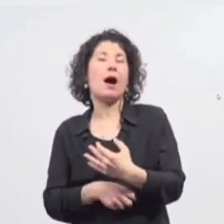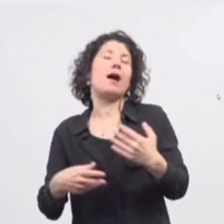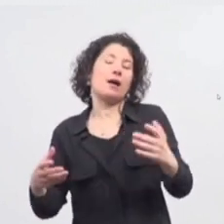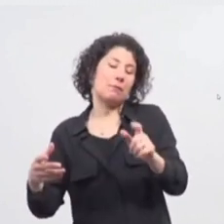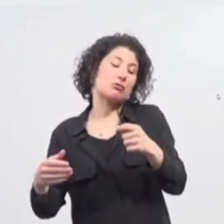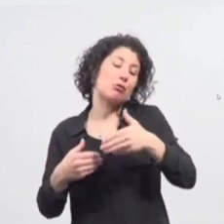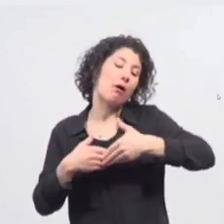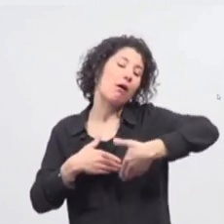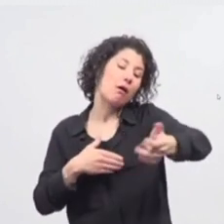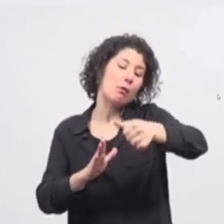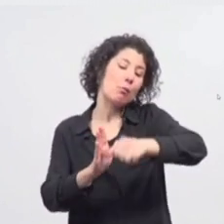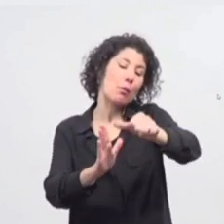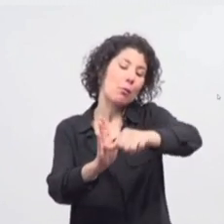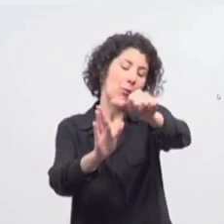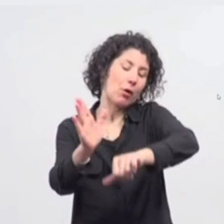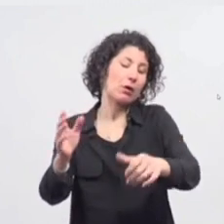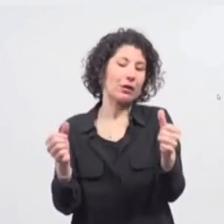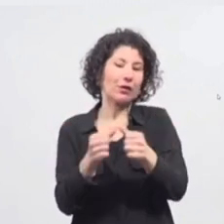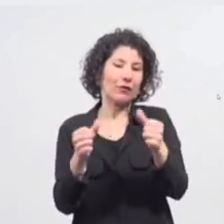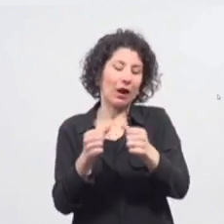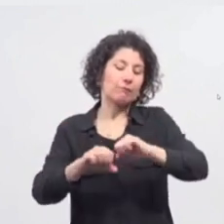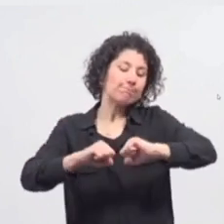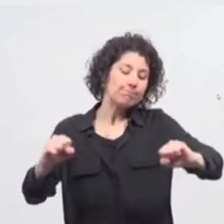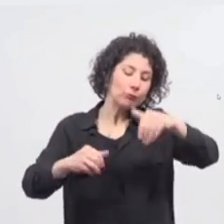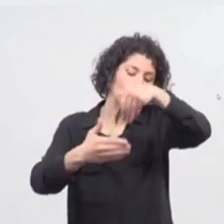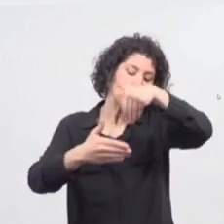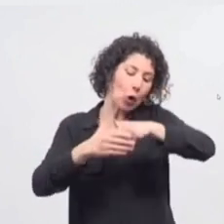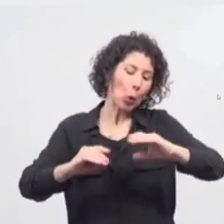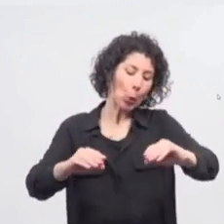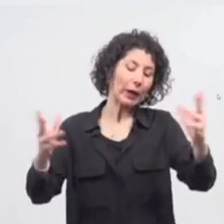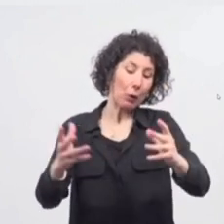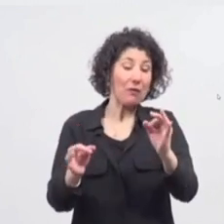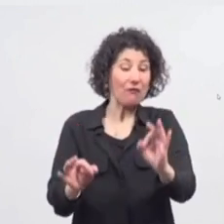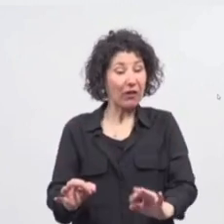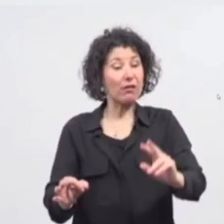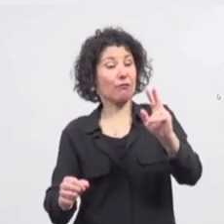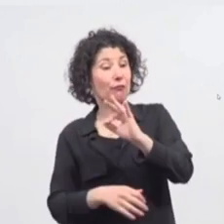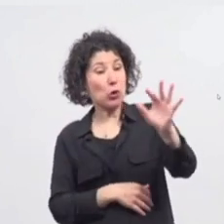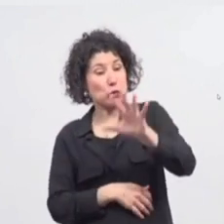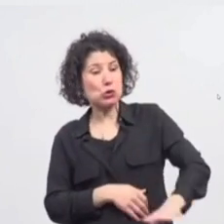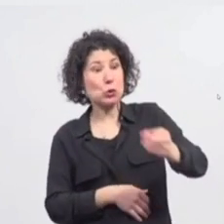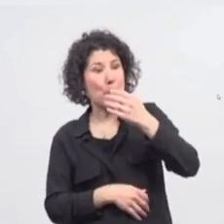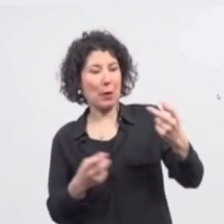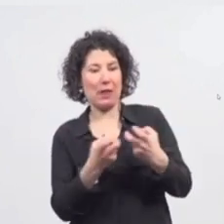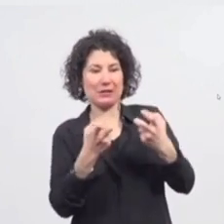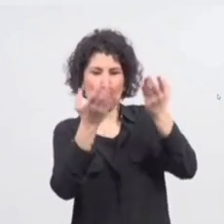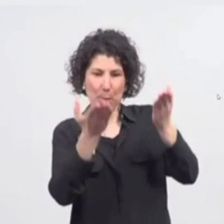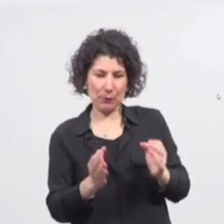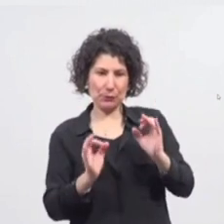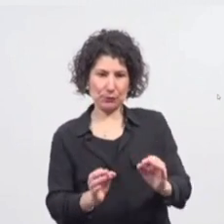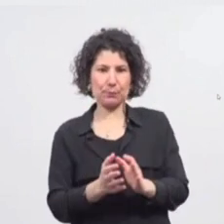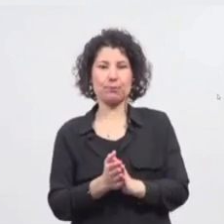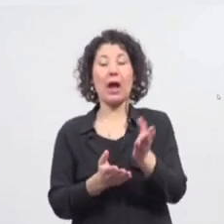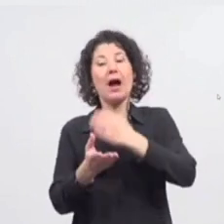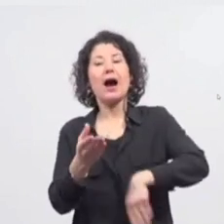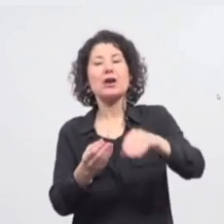il va falloir qu'on se penche sur le contenu, mais la France est un bon exemple. Deux éléments supplémentaires. Dans le